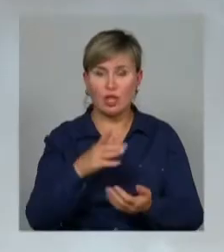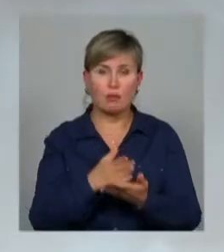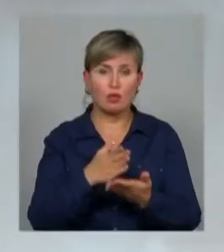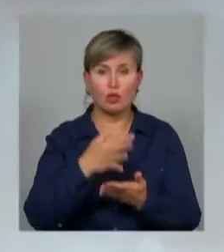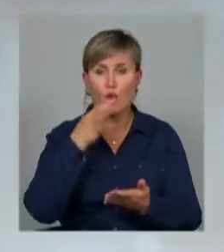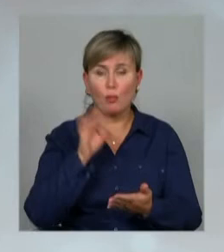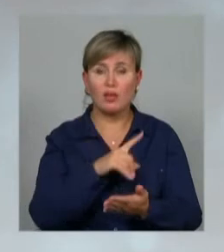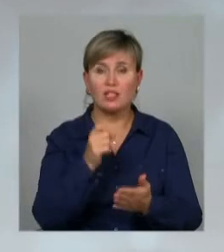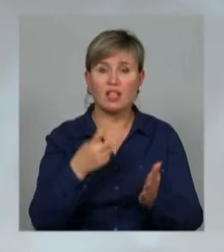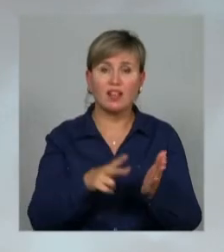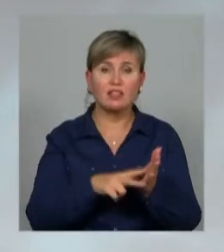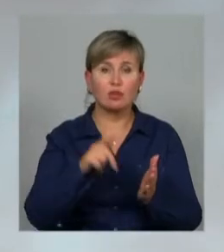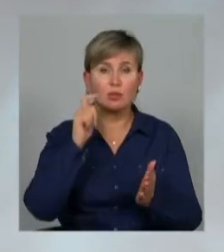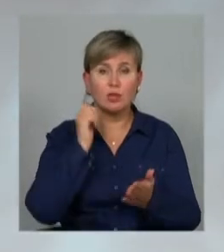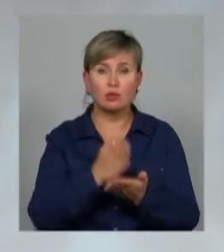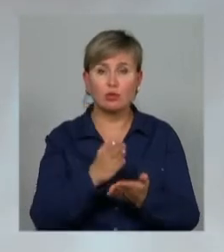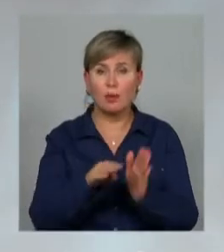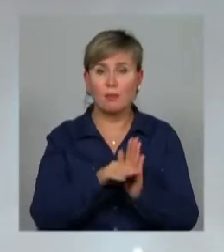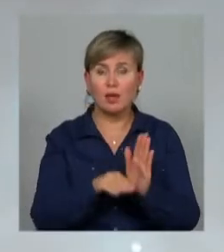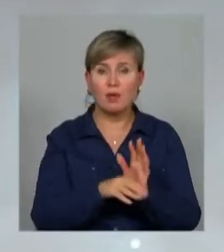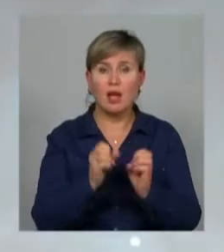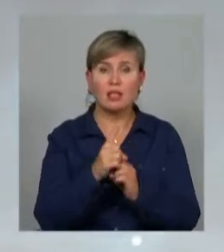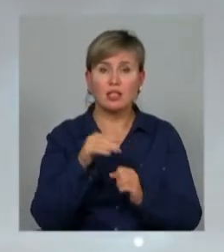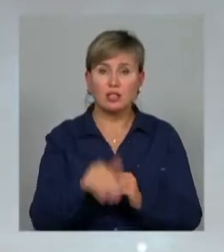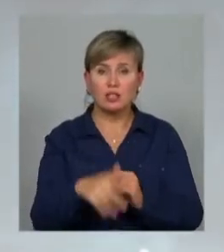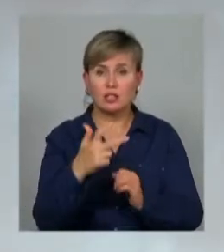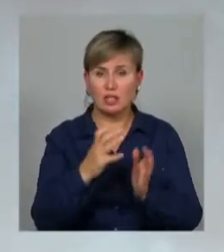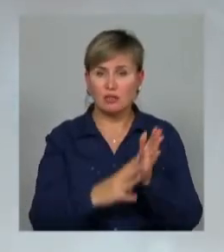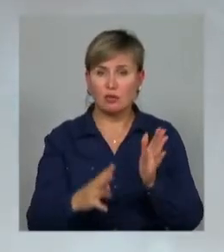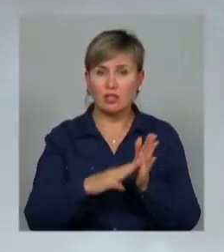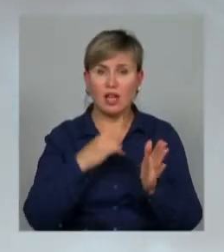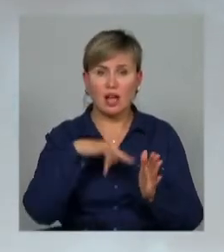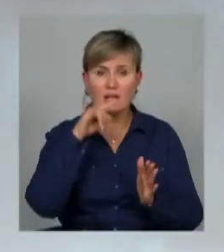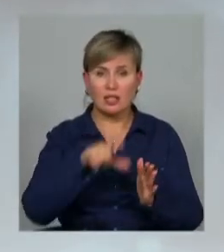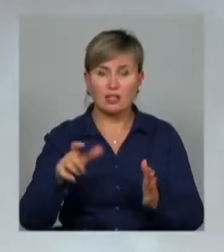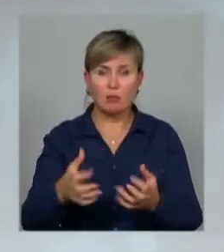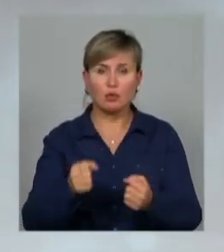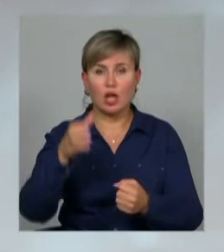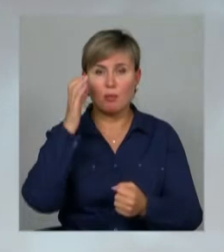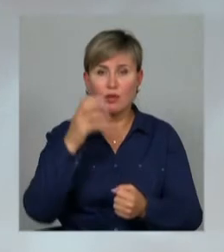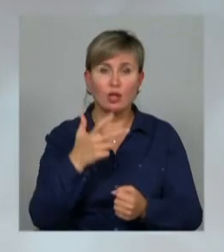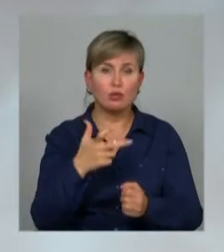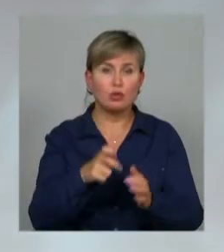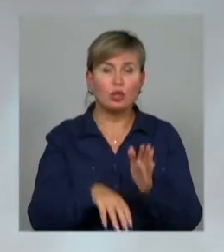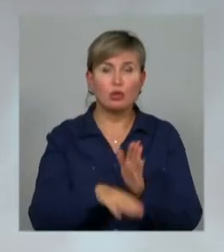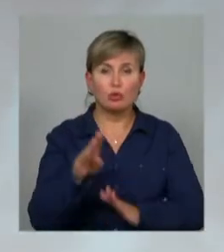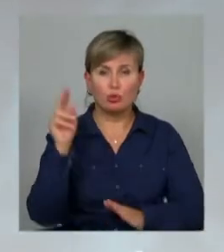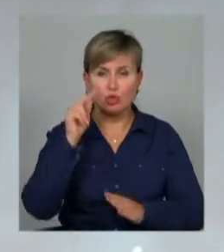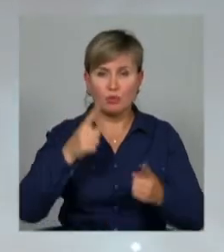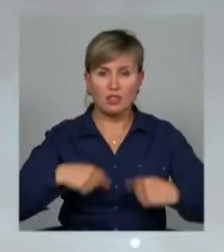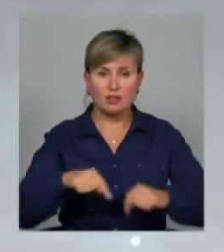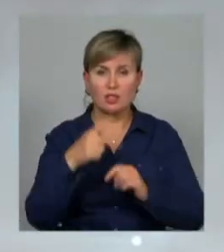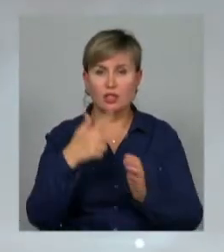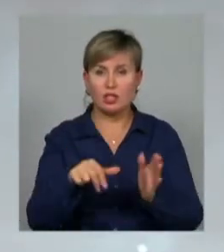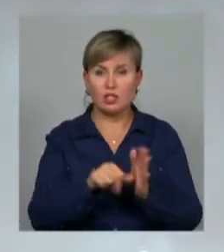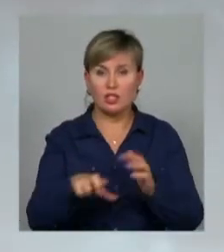За 28 лет существования программы 11 399 казахстанцев получили образование в 300 лучших учебных заведениях в